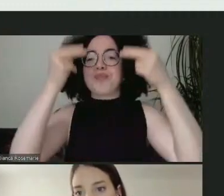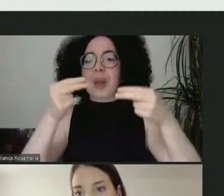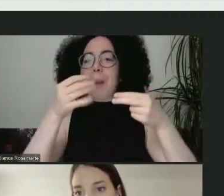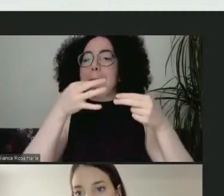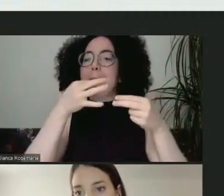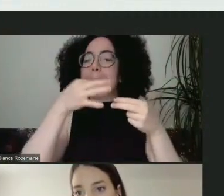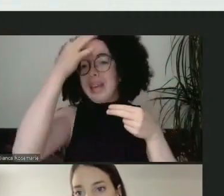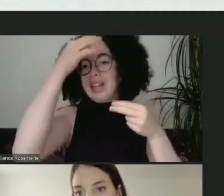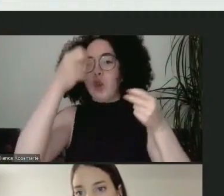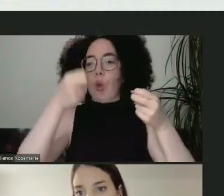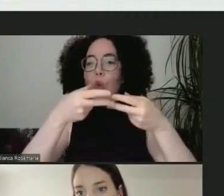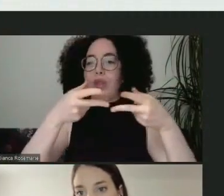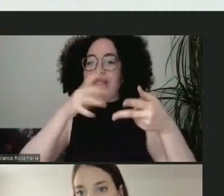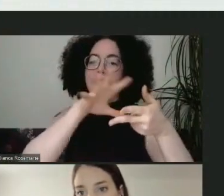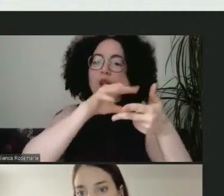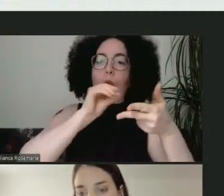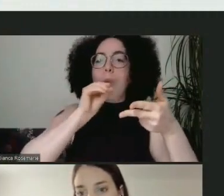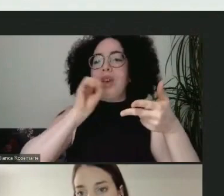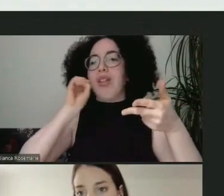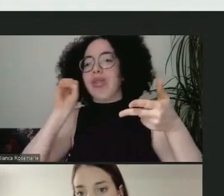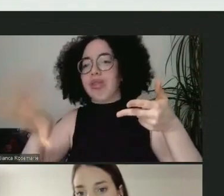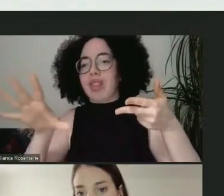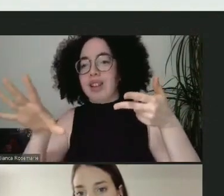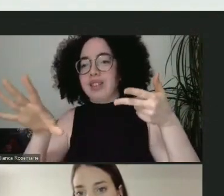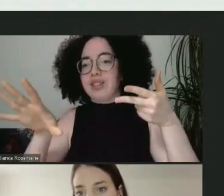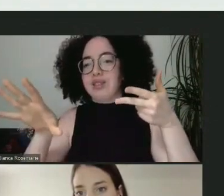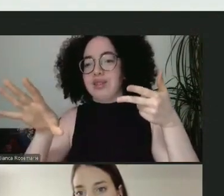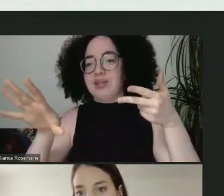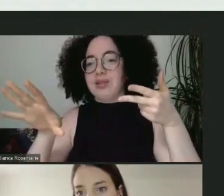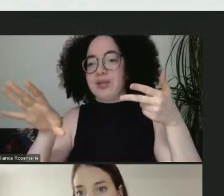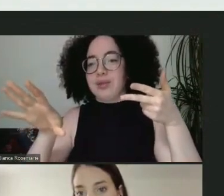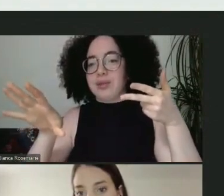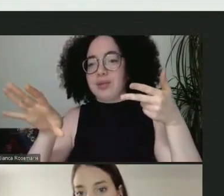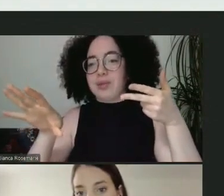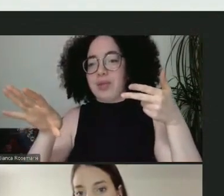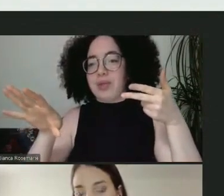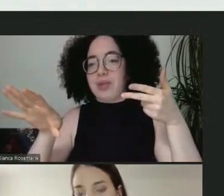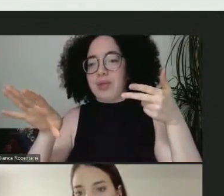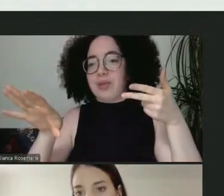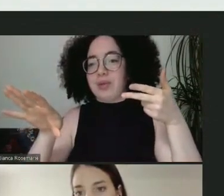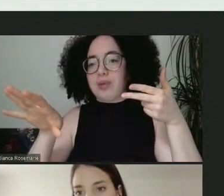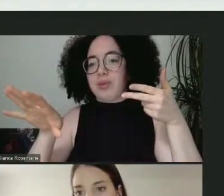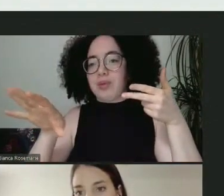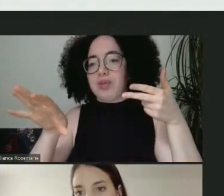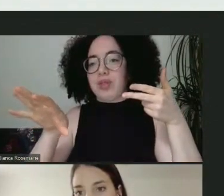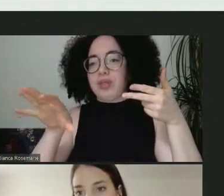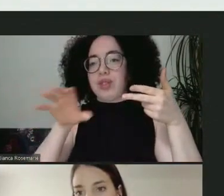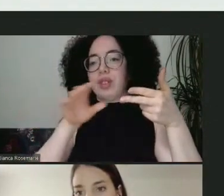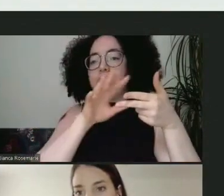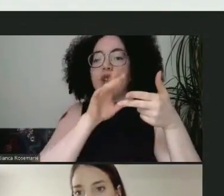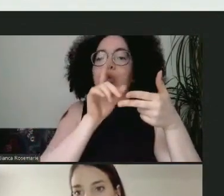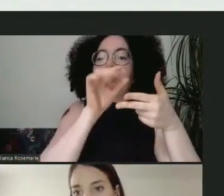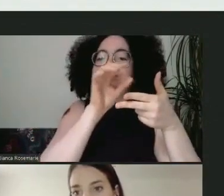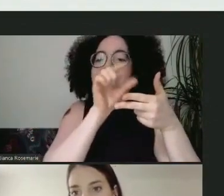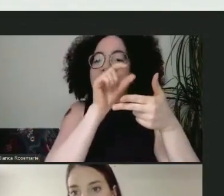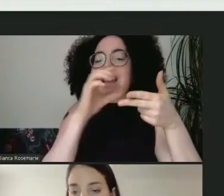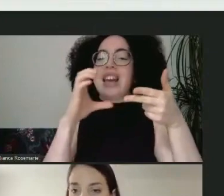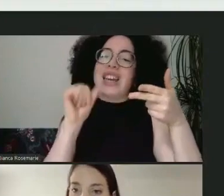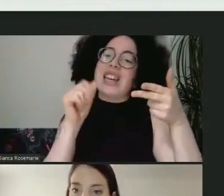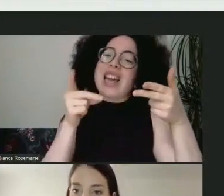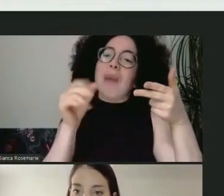dieser Alttext, das bedeutet eben nicht, dass man dann einfach den Untertitel,